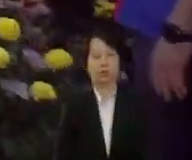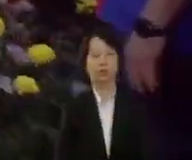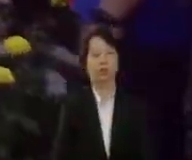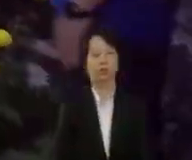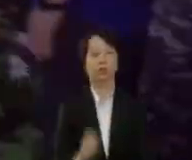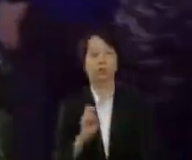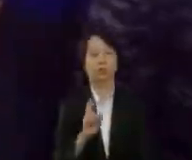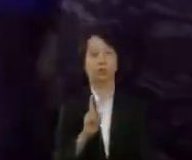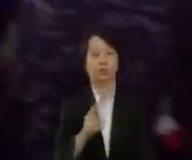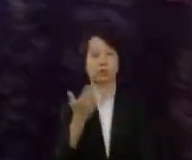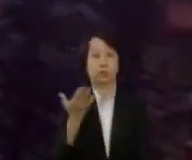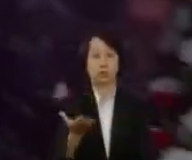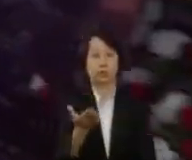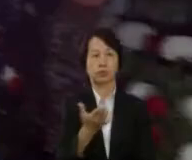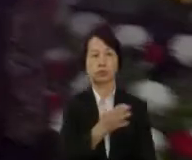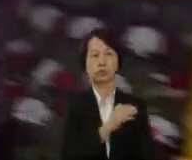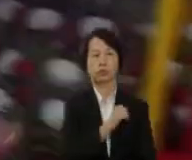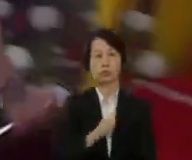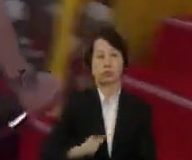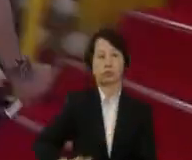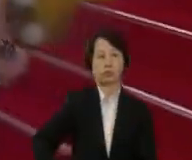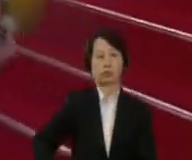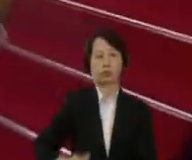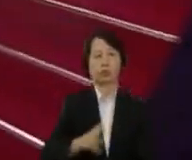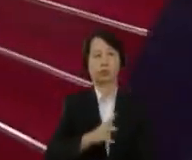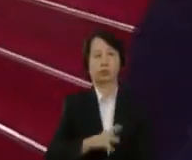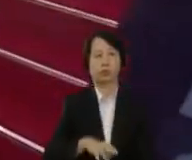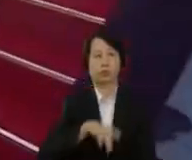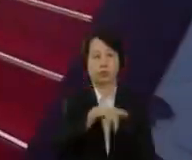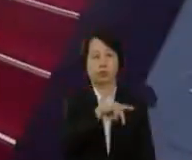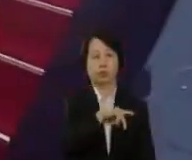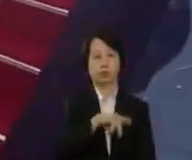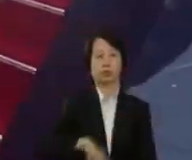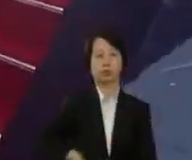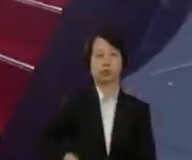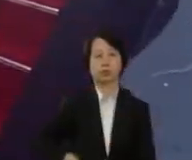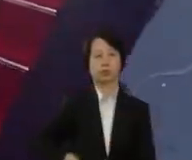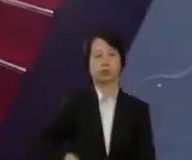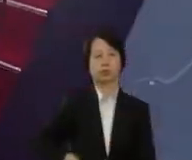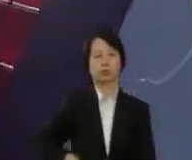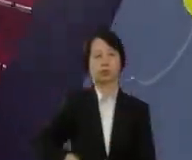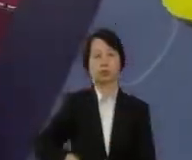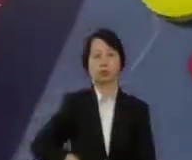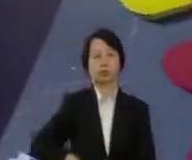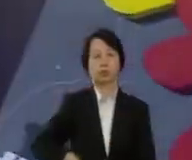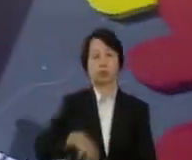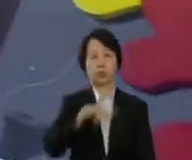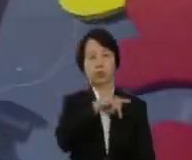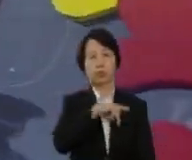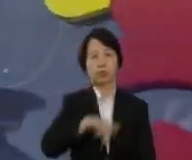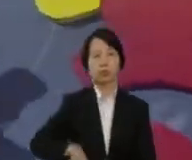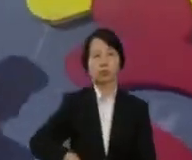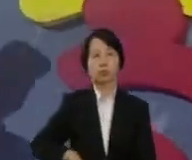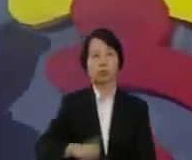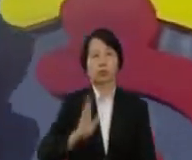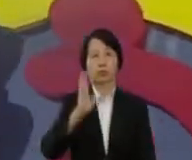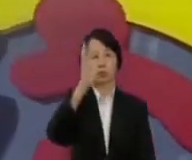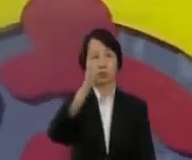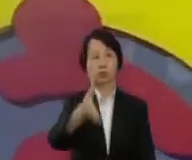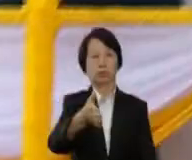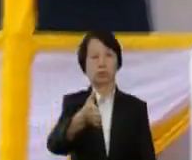Baik, Seri Paduka Baginda Yang di-Pertuan Agong dan Seri Paduka Baginda Raja Permaisuri Agong